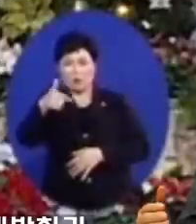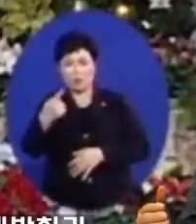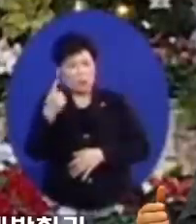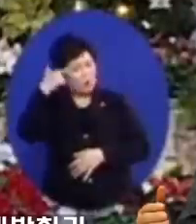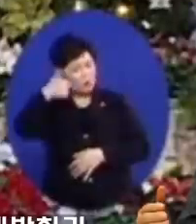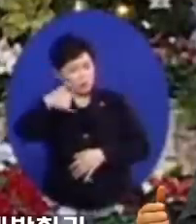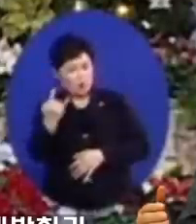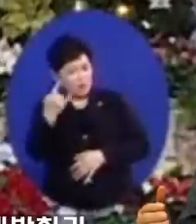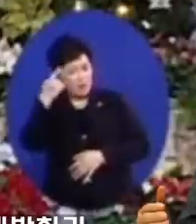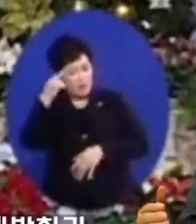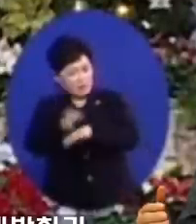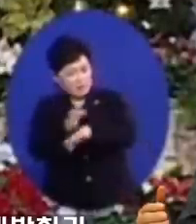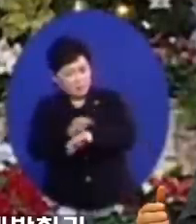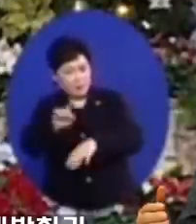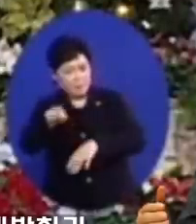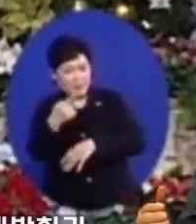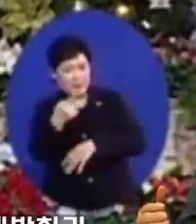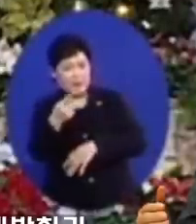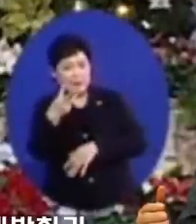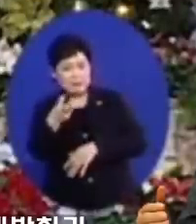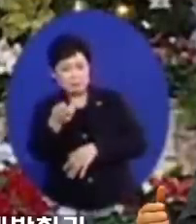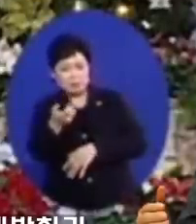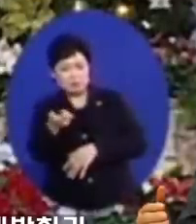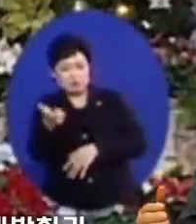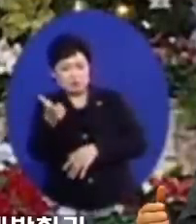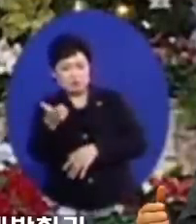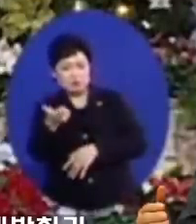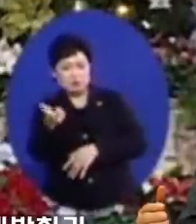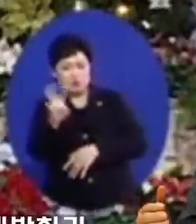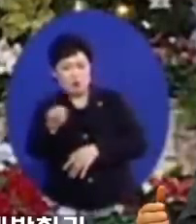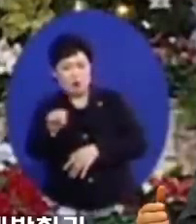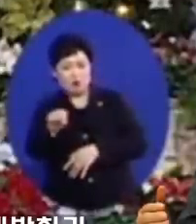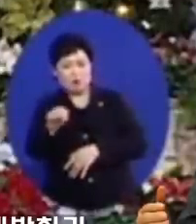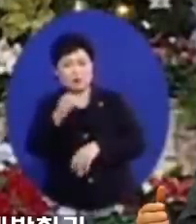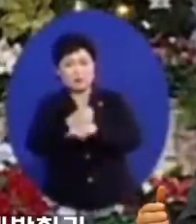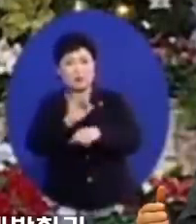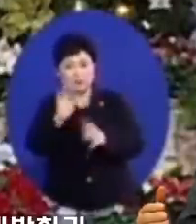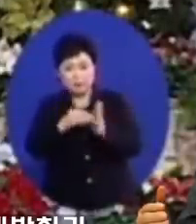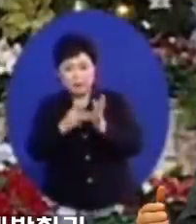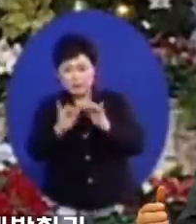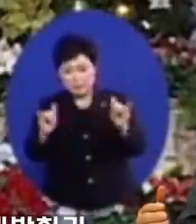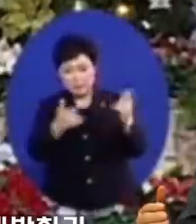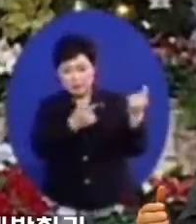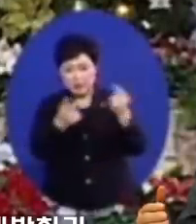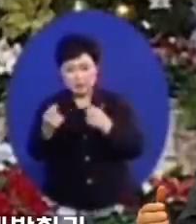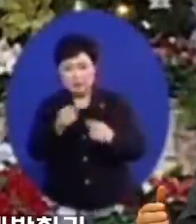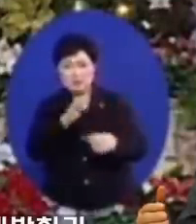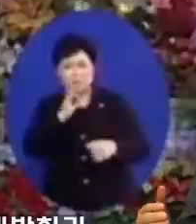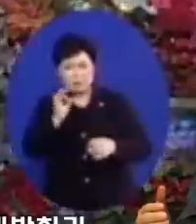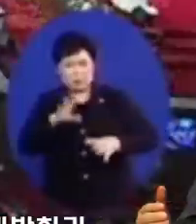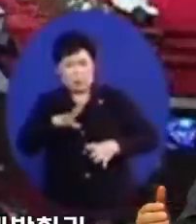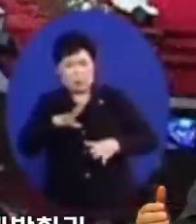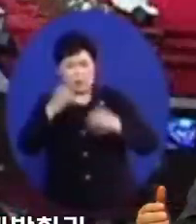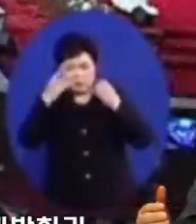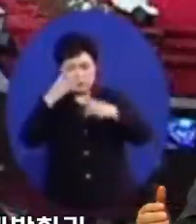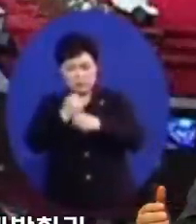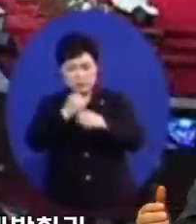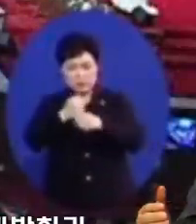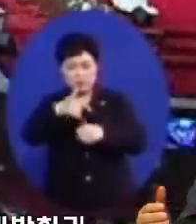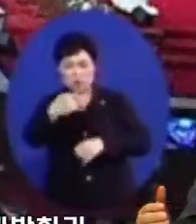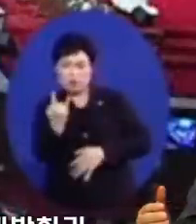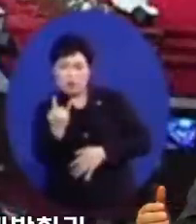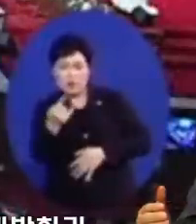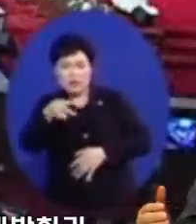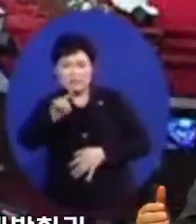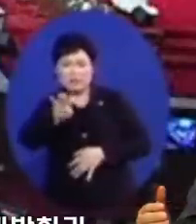뇌세포는 136억 5,300만 개나 된다고 합니다. 그러나 사람은 이처럼 엄청난 창조력을 가진 뇌세포를 거의